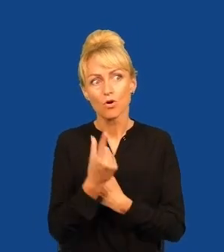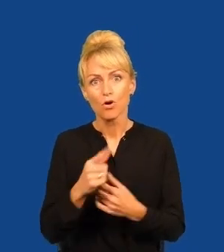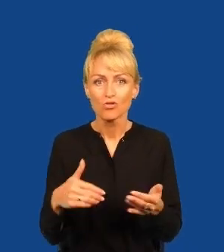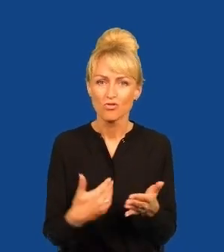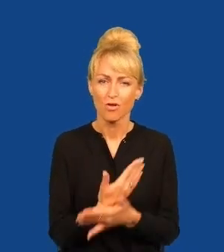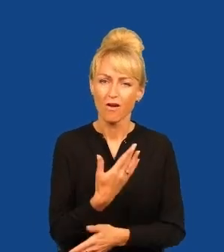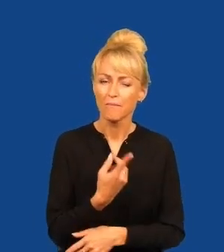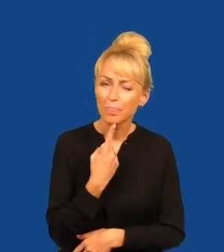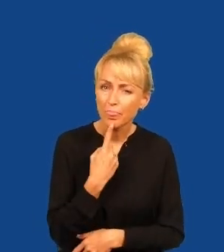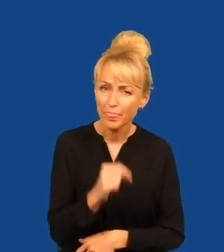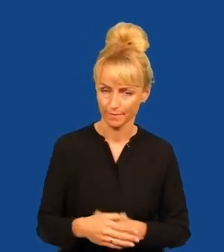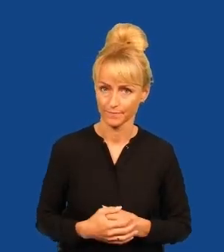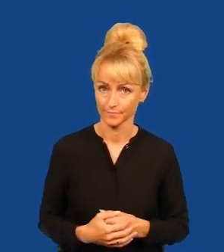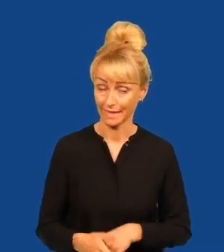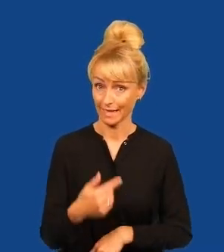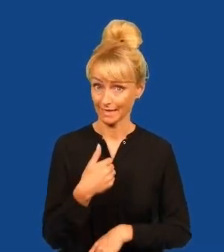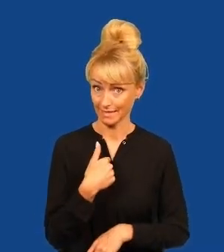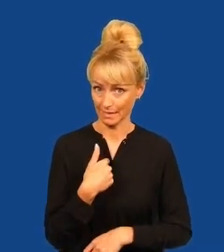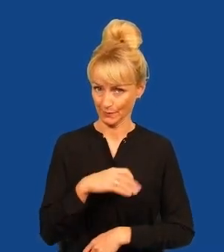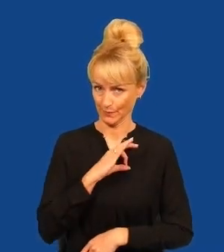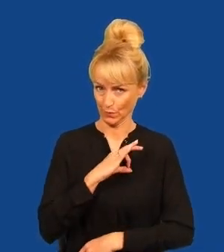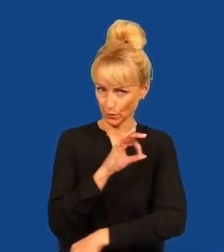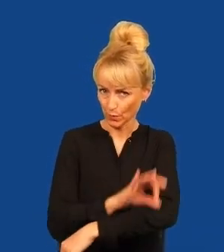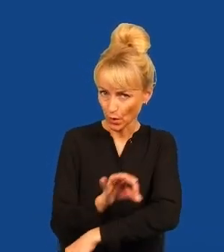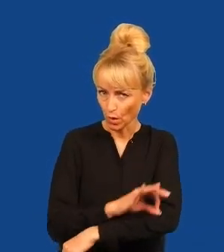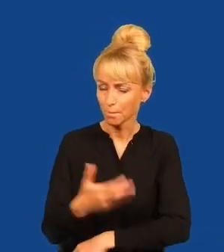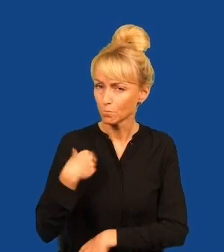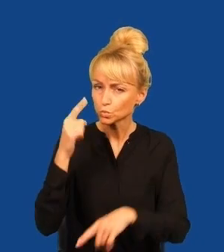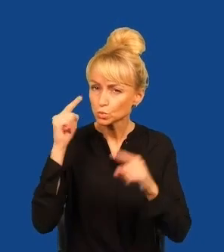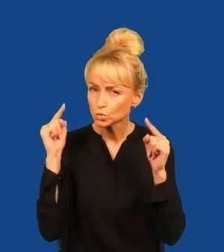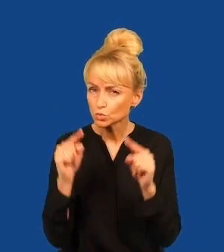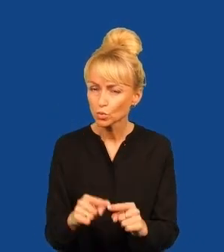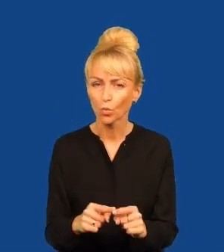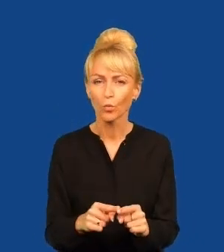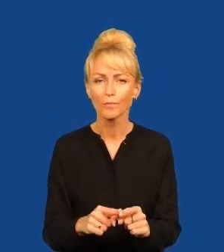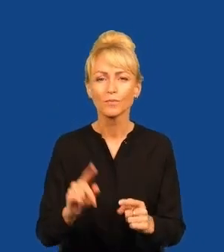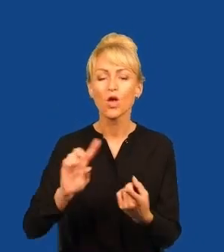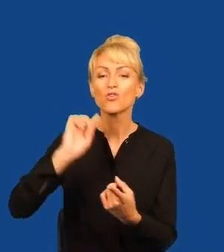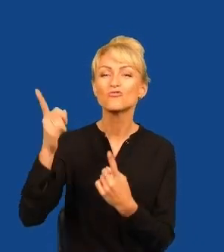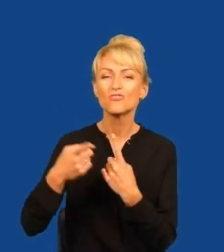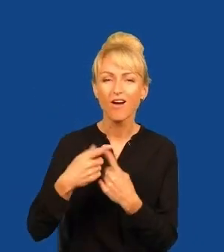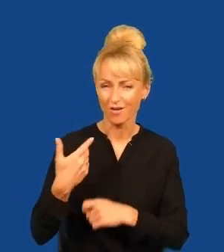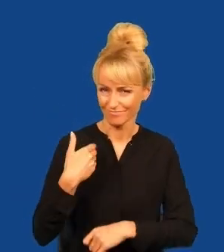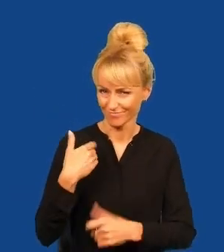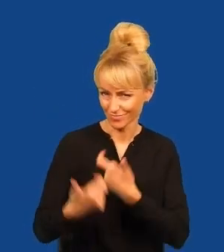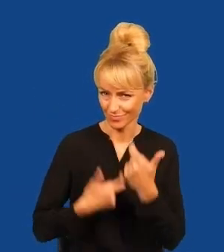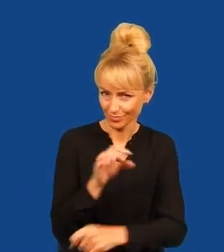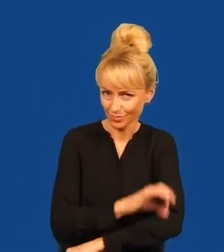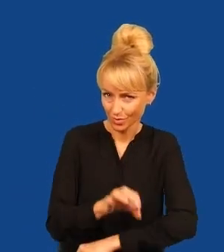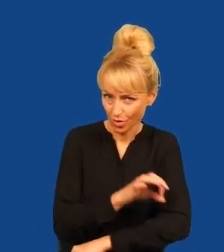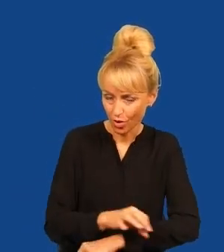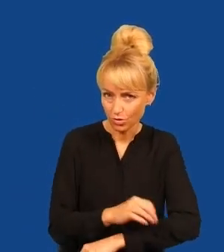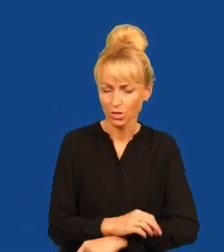aspektach praktycznych, konkretnych problemach, przez które przechodziliśmy przez ten rok projektowania, tak żeby dostarczyć Wam treści